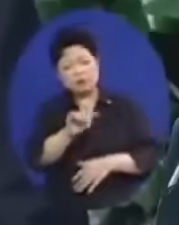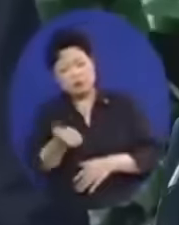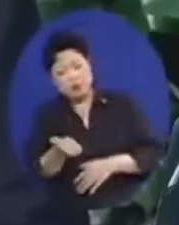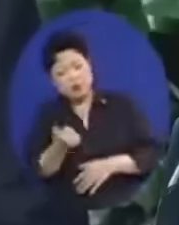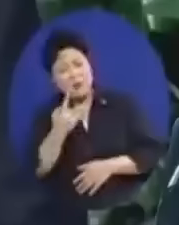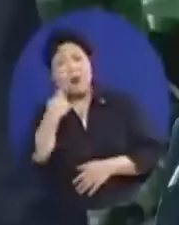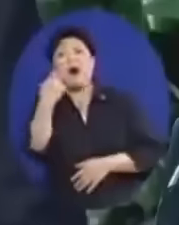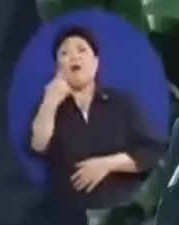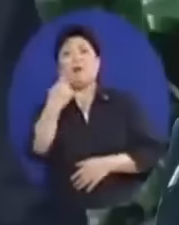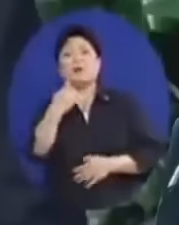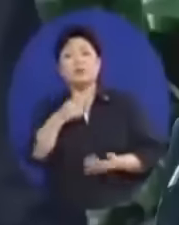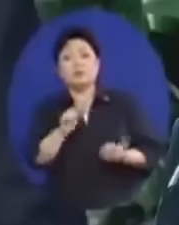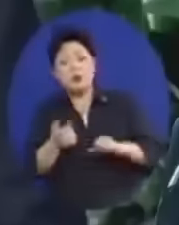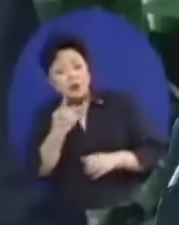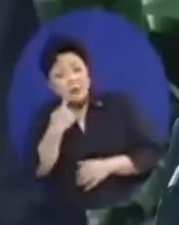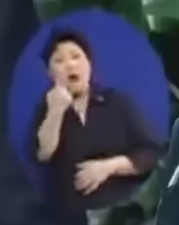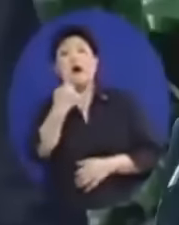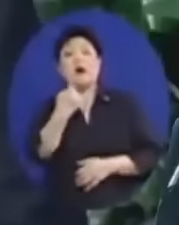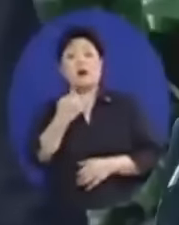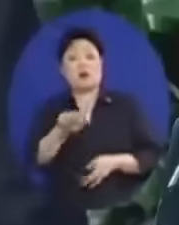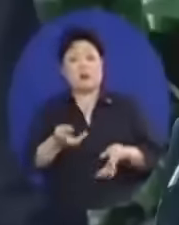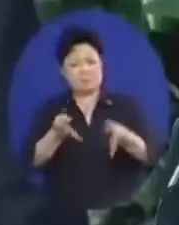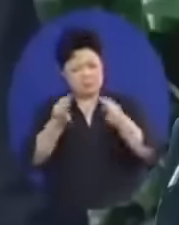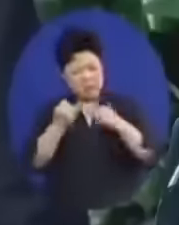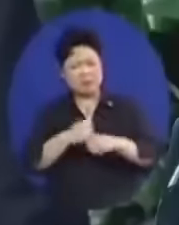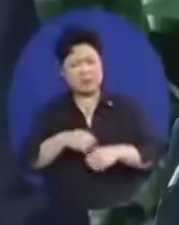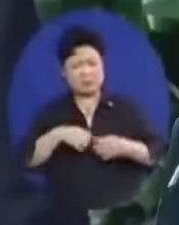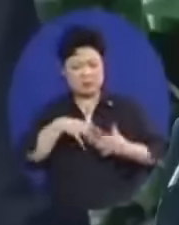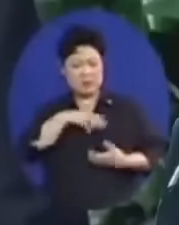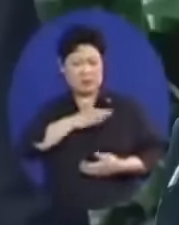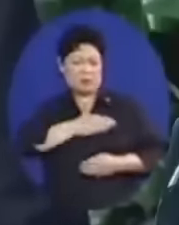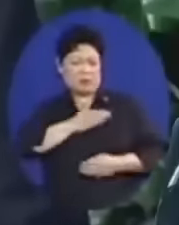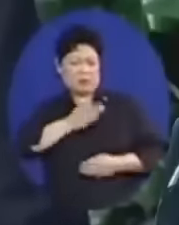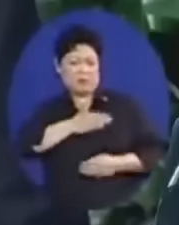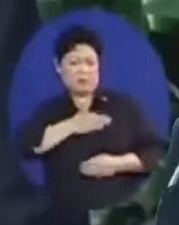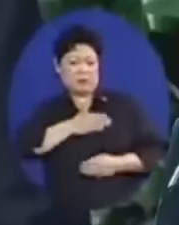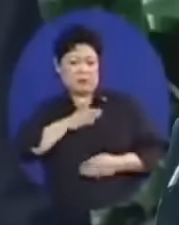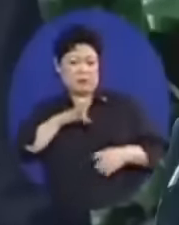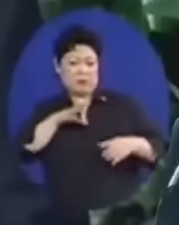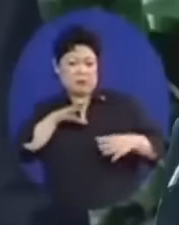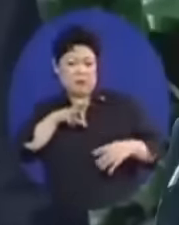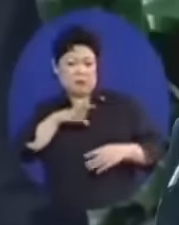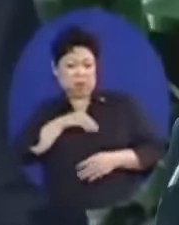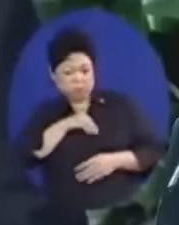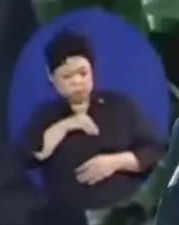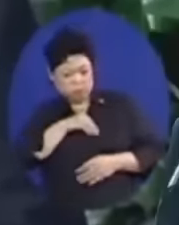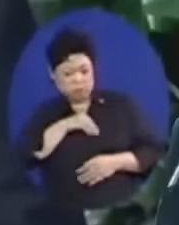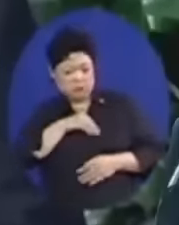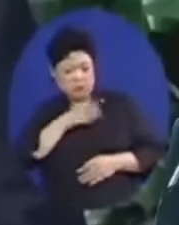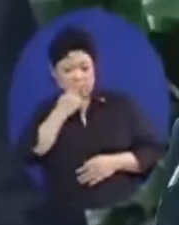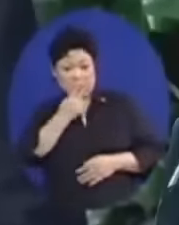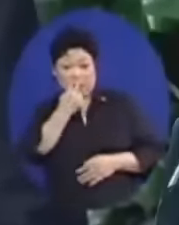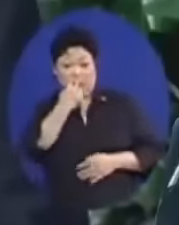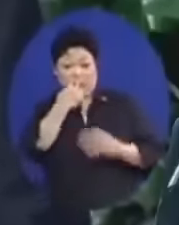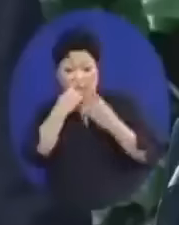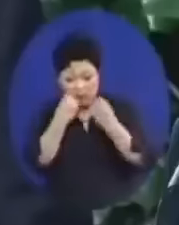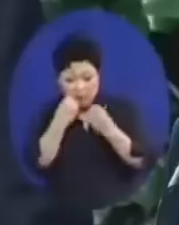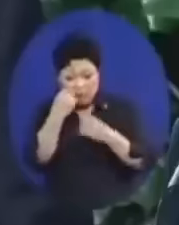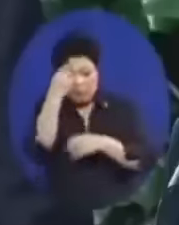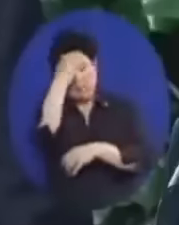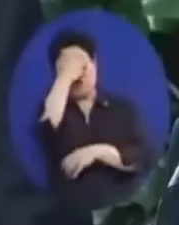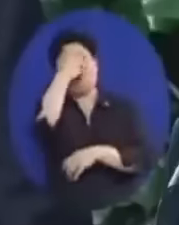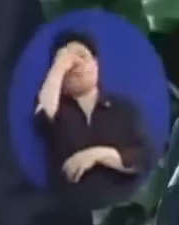당했습니다. 수없이 심장이 멈출 것 같고 숨이 끊어질 것 같고